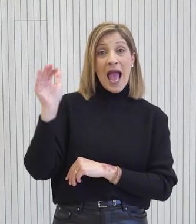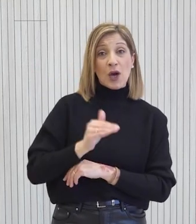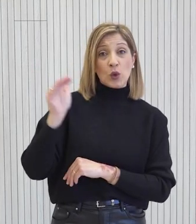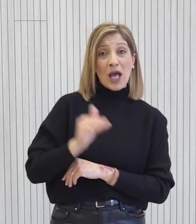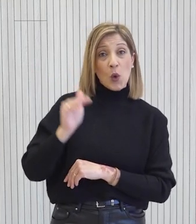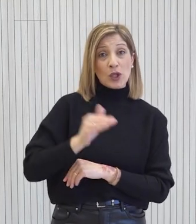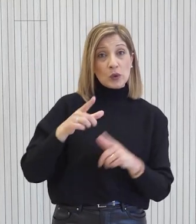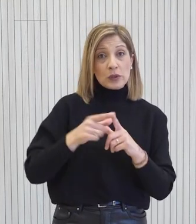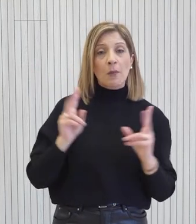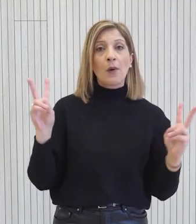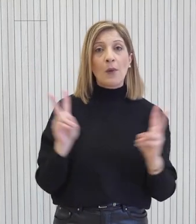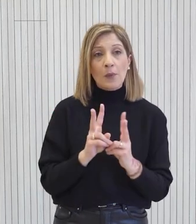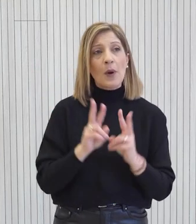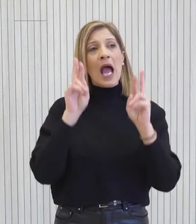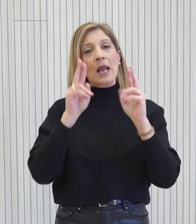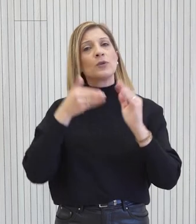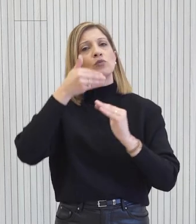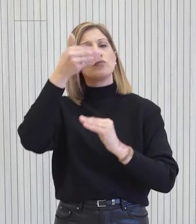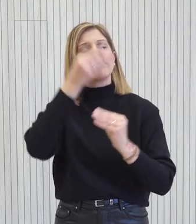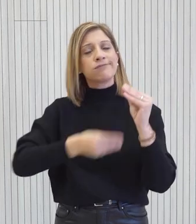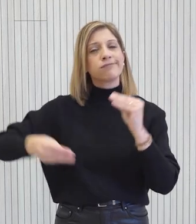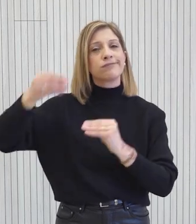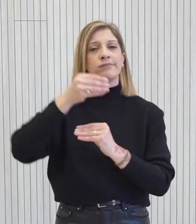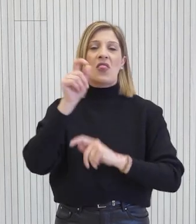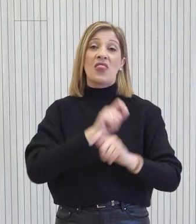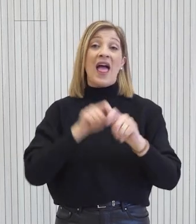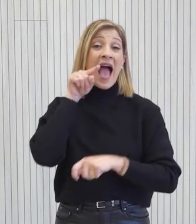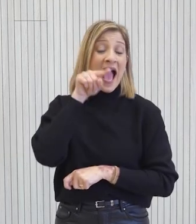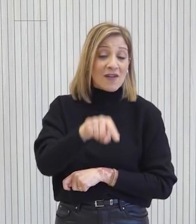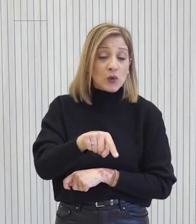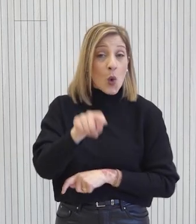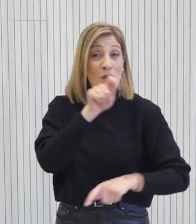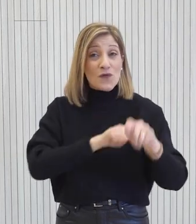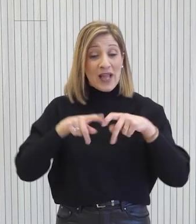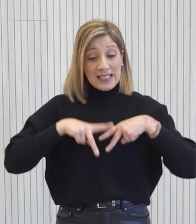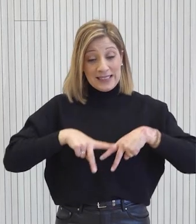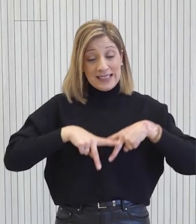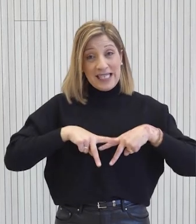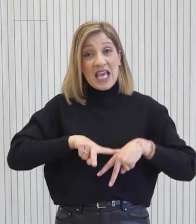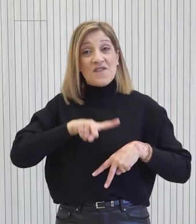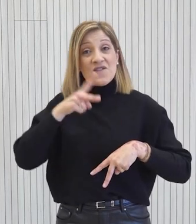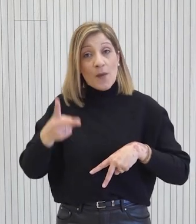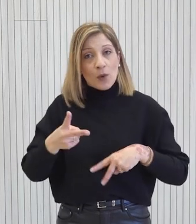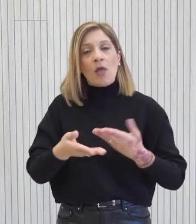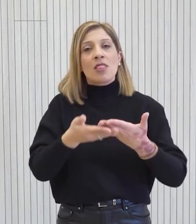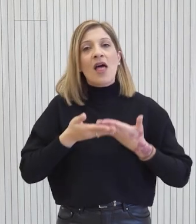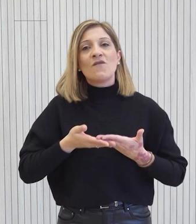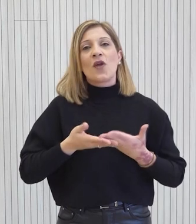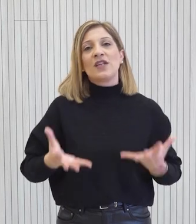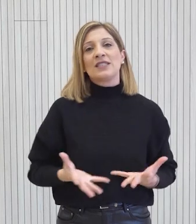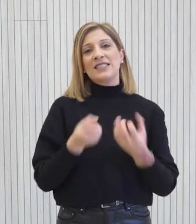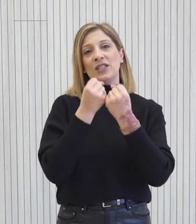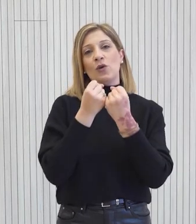ότι θα βελτιωθεί ακόμη περισσότερο με την σύσταση του Υφυπουργείου. Καλούμε για άλλη μια φορά την Βουλή των Αντιπροσώπων να ενστερνιστεί την